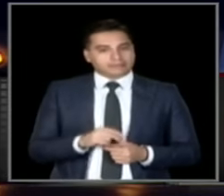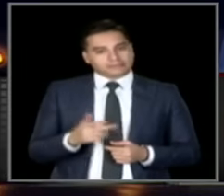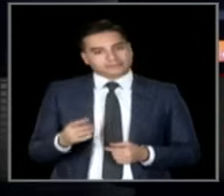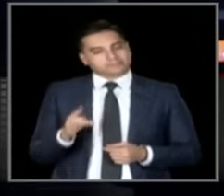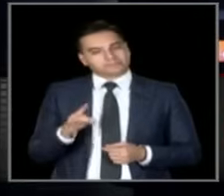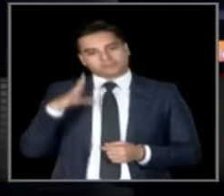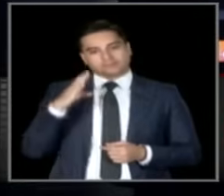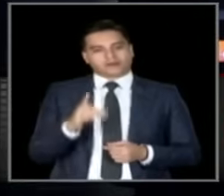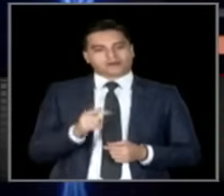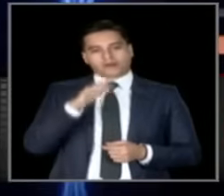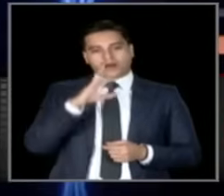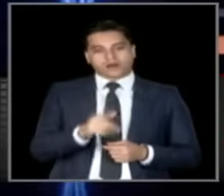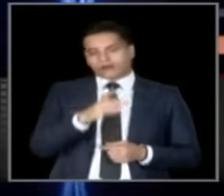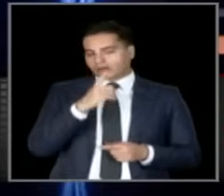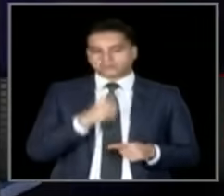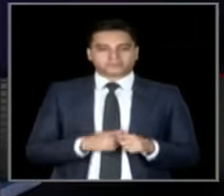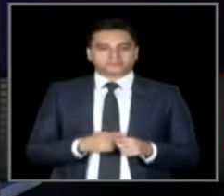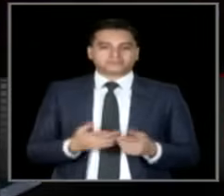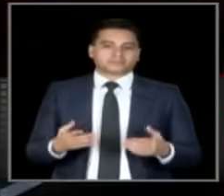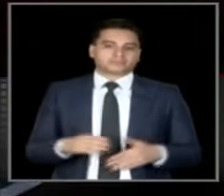خرجت بر. إجابة خاطئة.